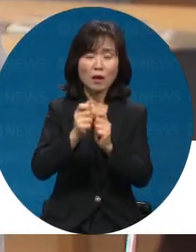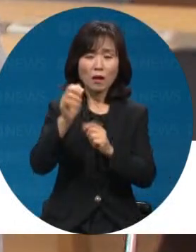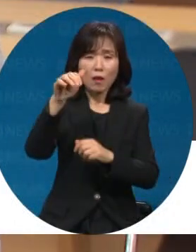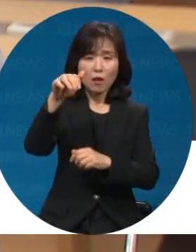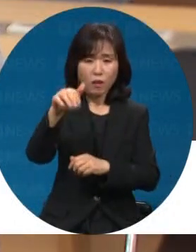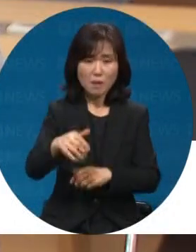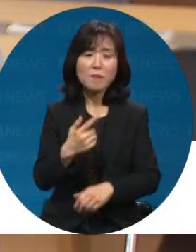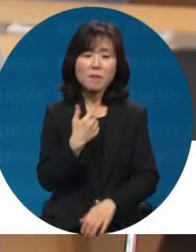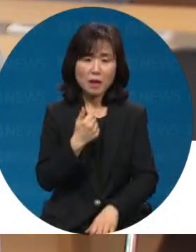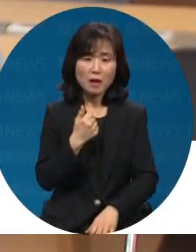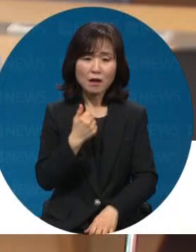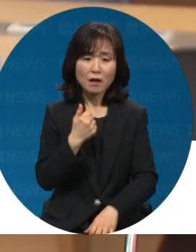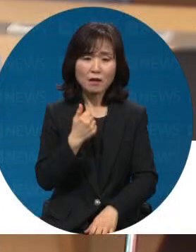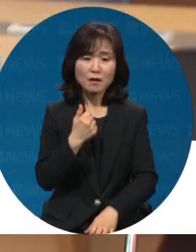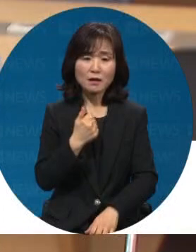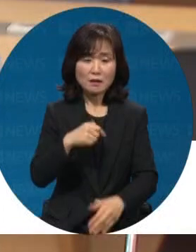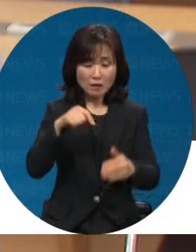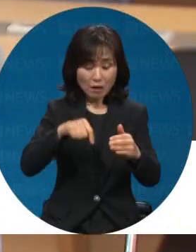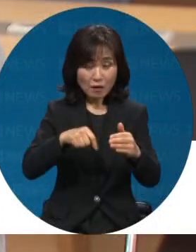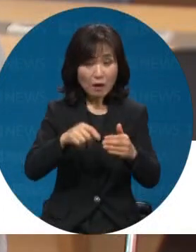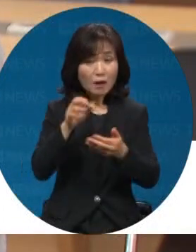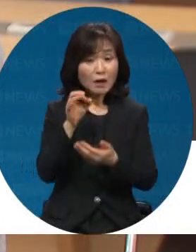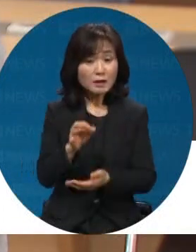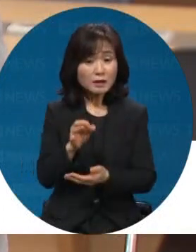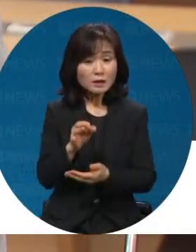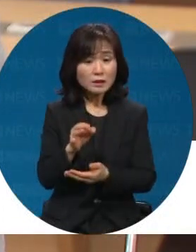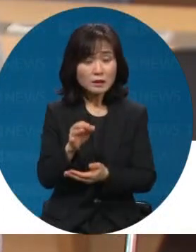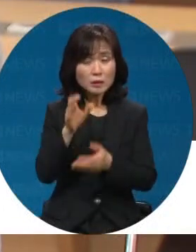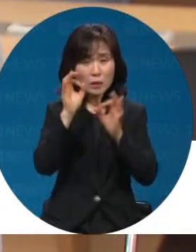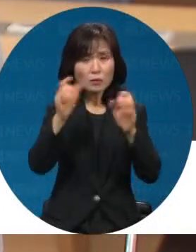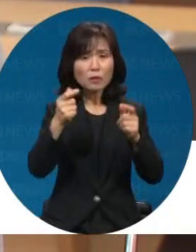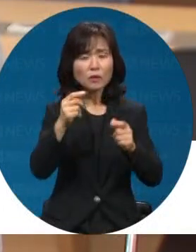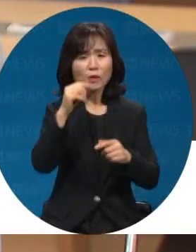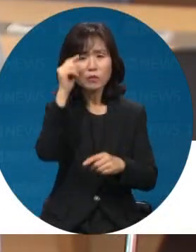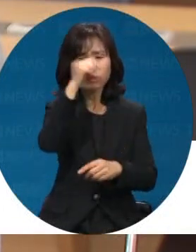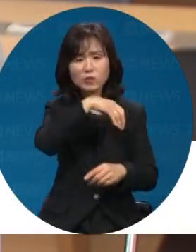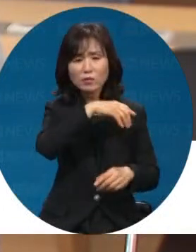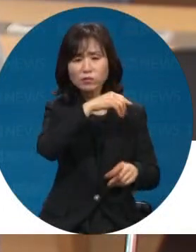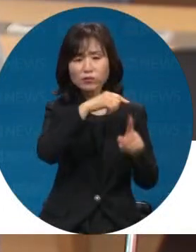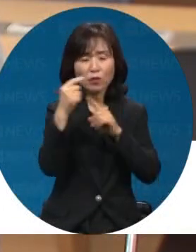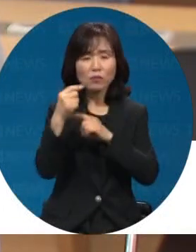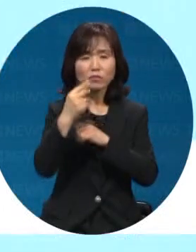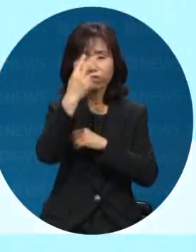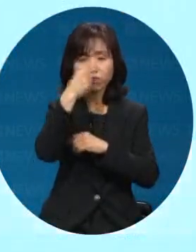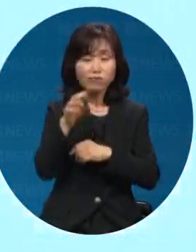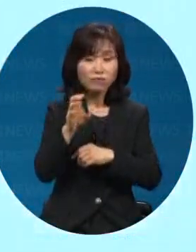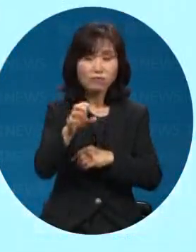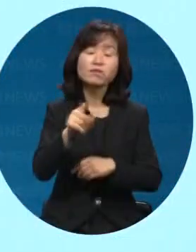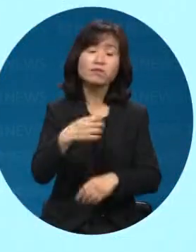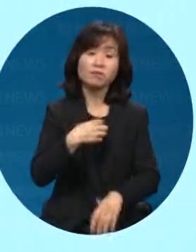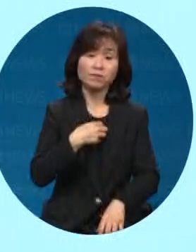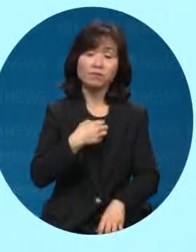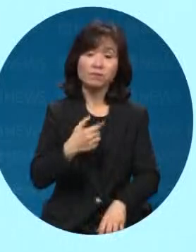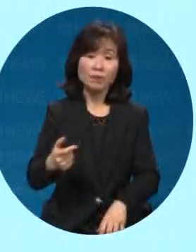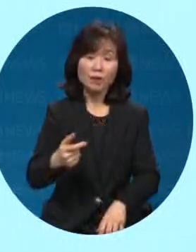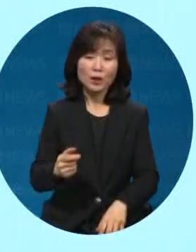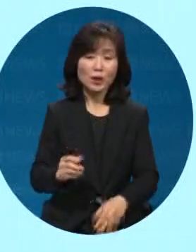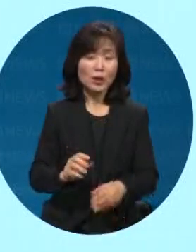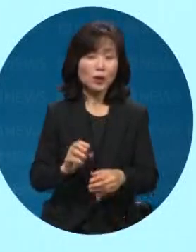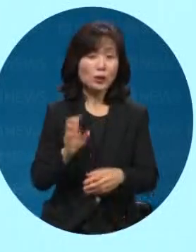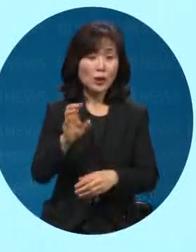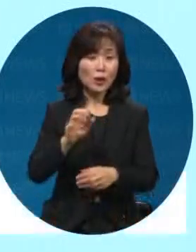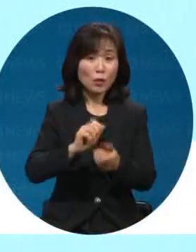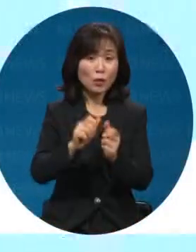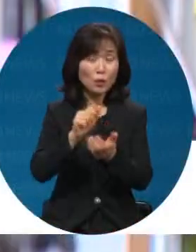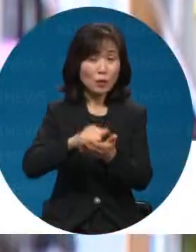썼던 내재가치 너 그런 것들을 보지 않고 그냥 무작정 투자하는 것이 좀 위험하다 투자를 도박으로 여기지